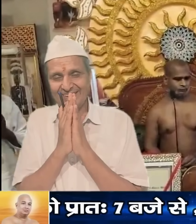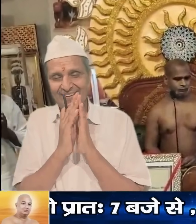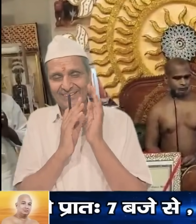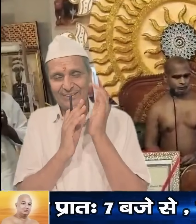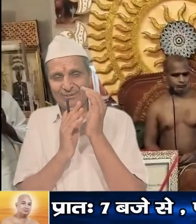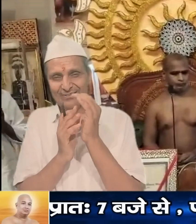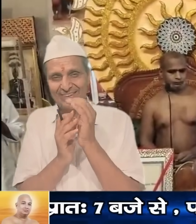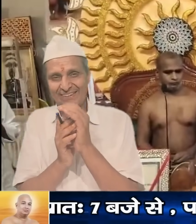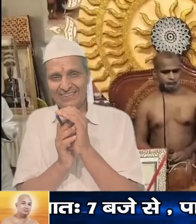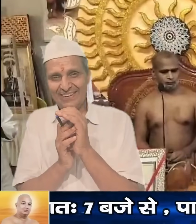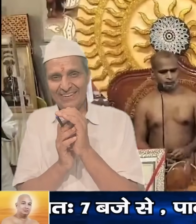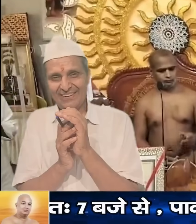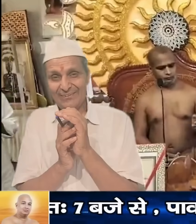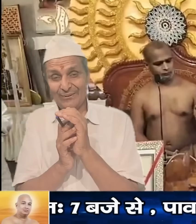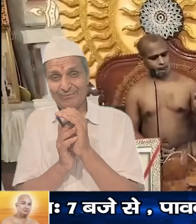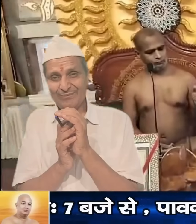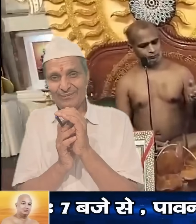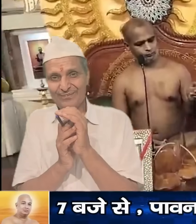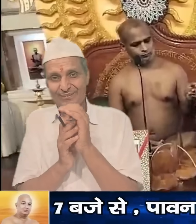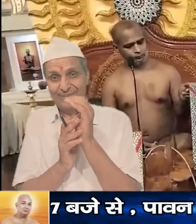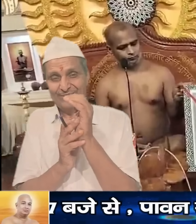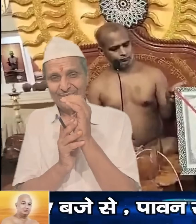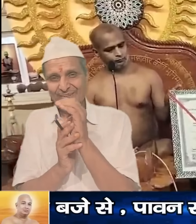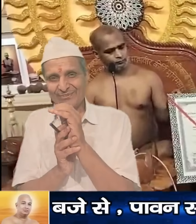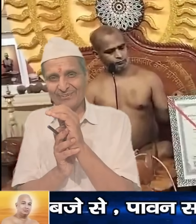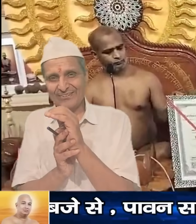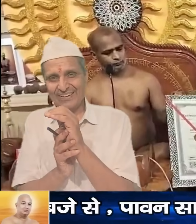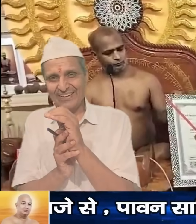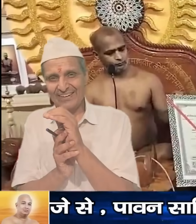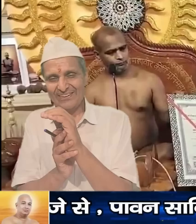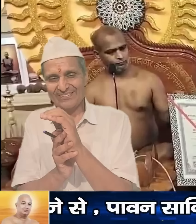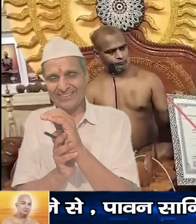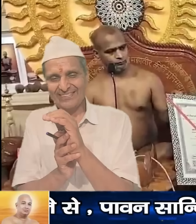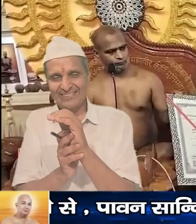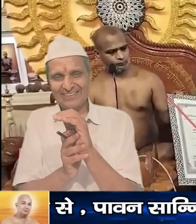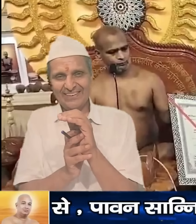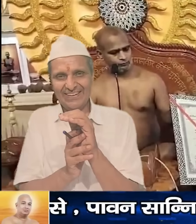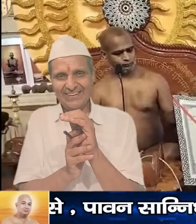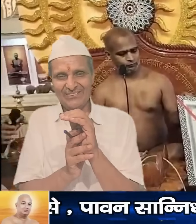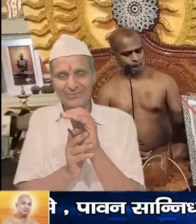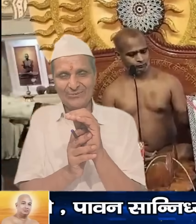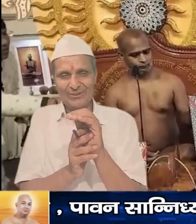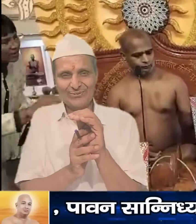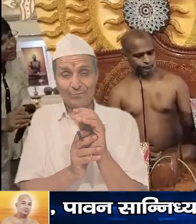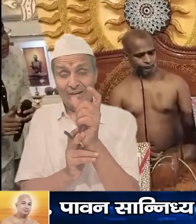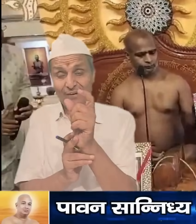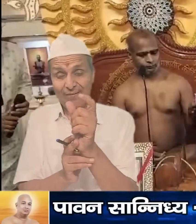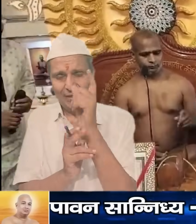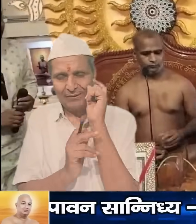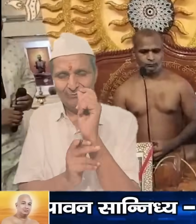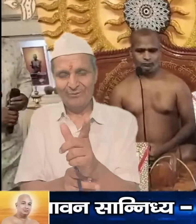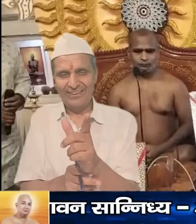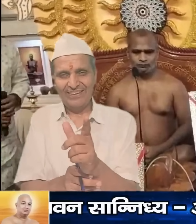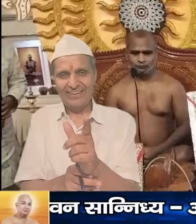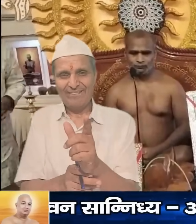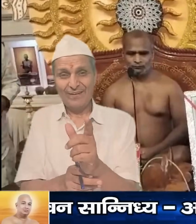कहते हैं, जब जब संत आते हैं तो सोना सोना होता है, संत जाते हैं तो सुना सुनो। पर हाँ, एक